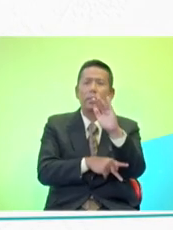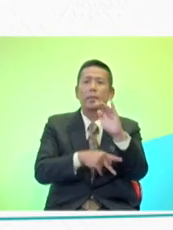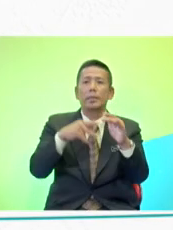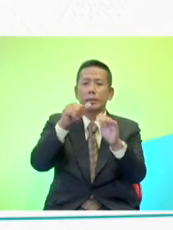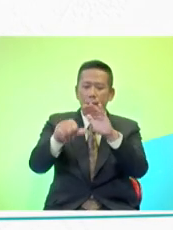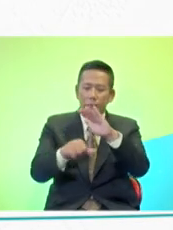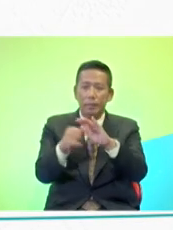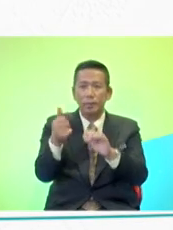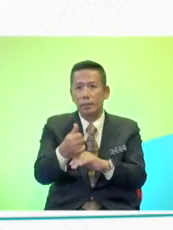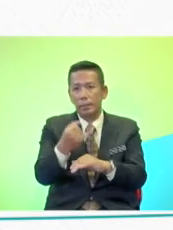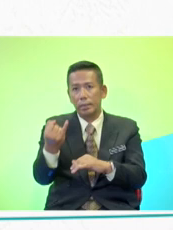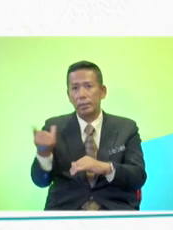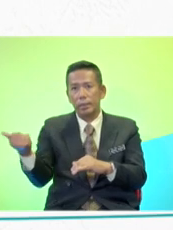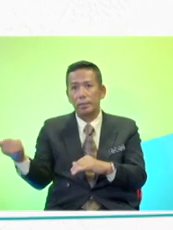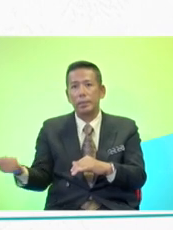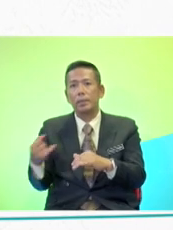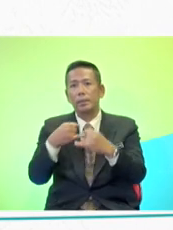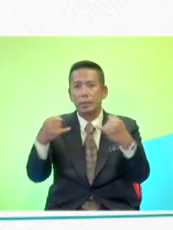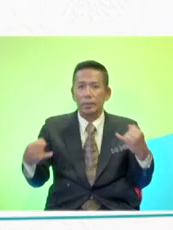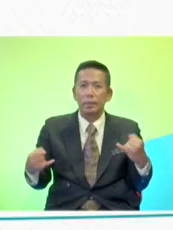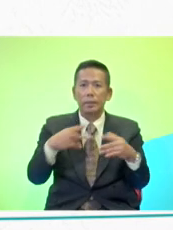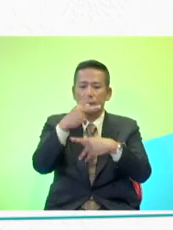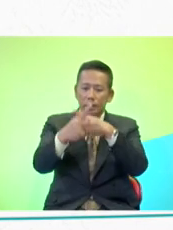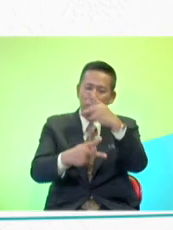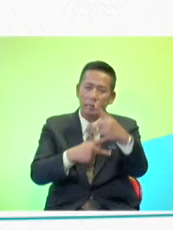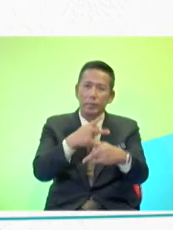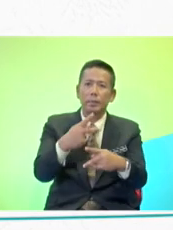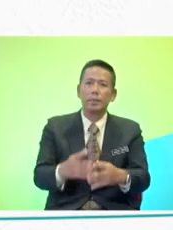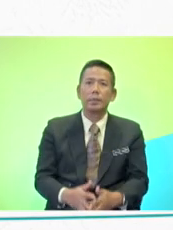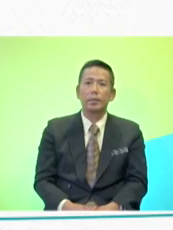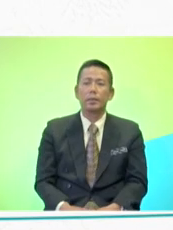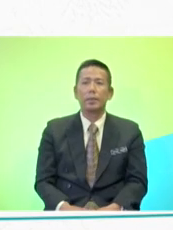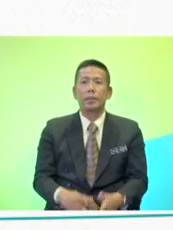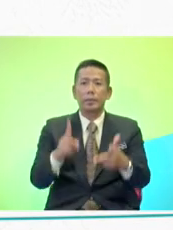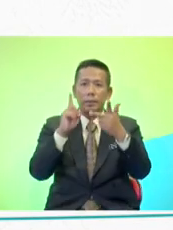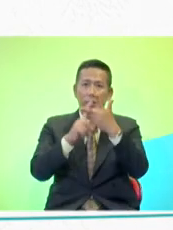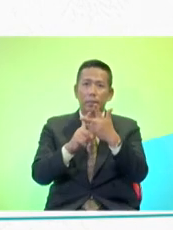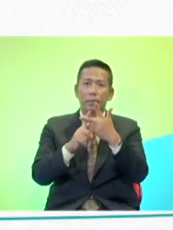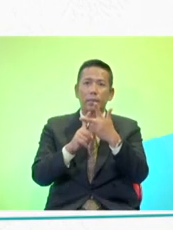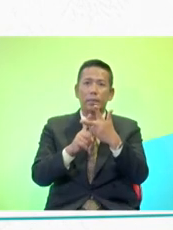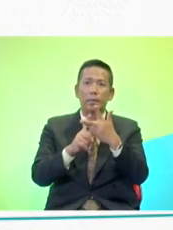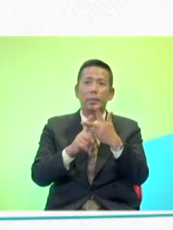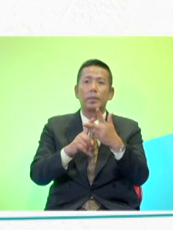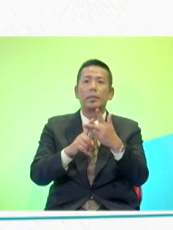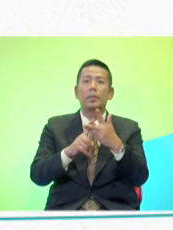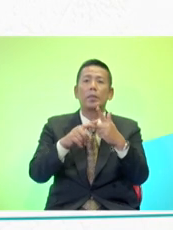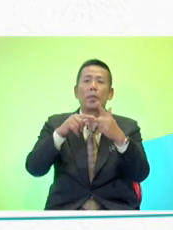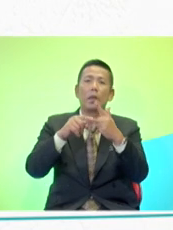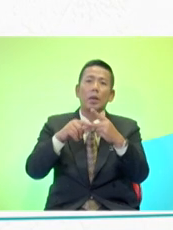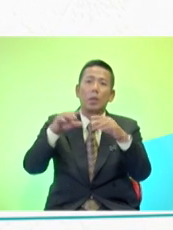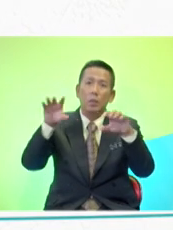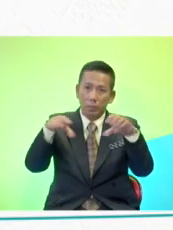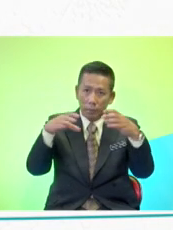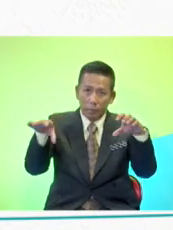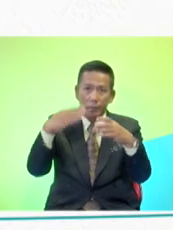alat dan bahan motif dan proses seni ukiran itu sendiri untuk tahap 3 mengaplikasi pengetahuan